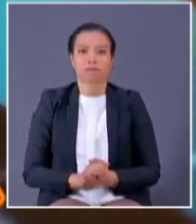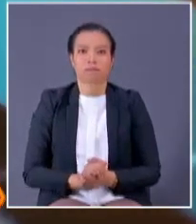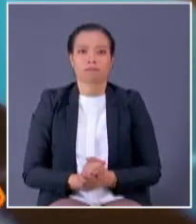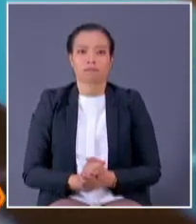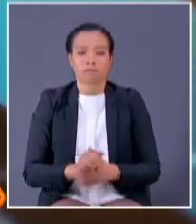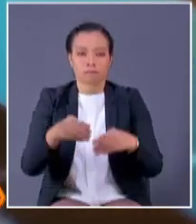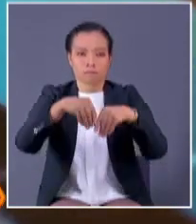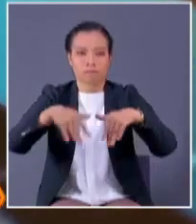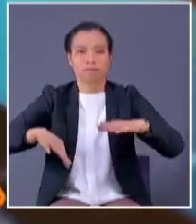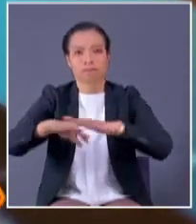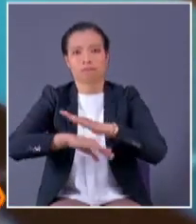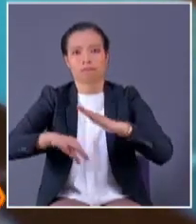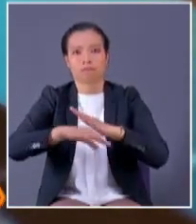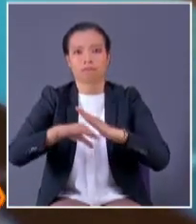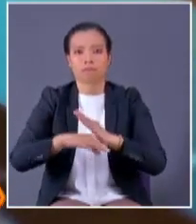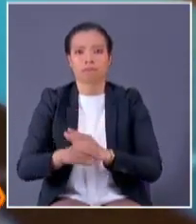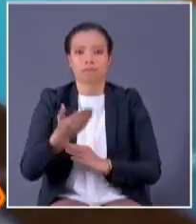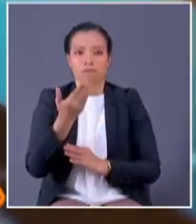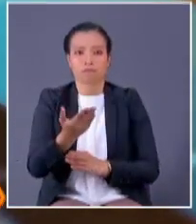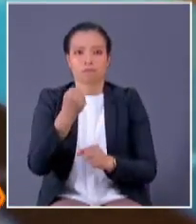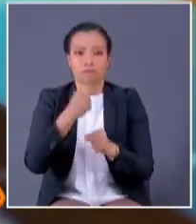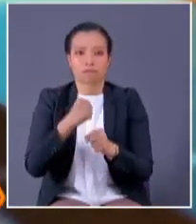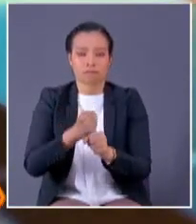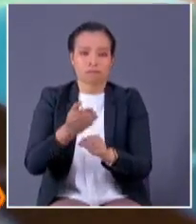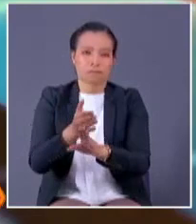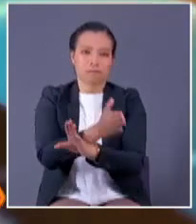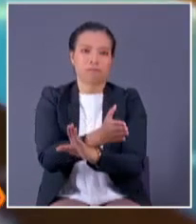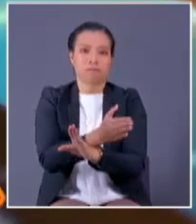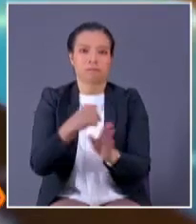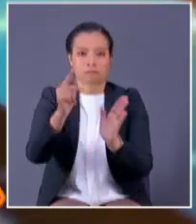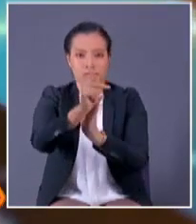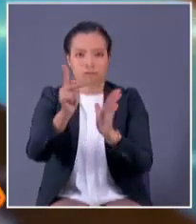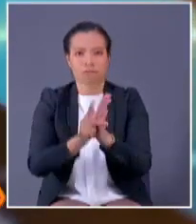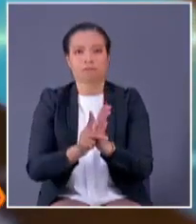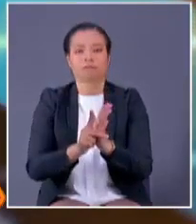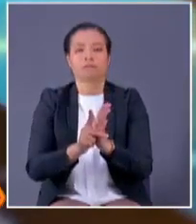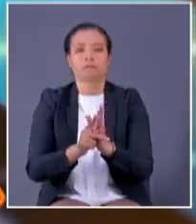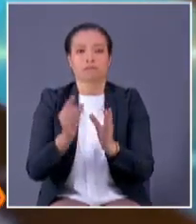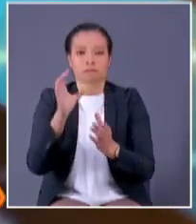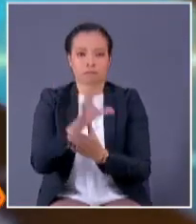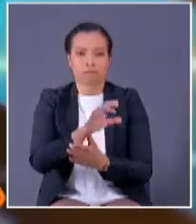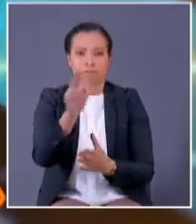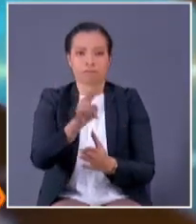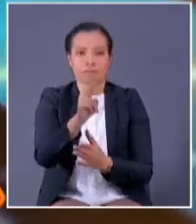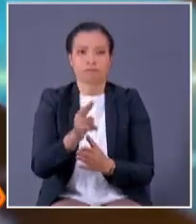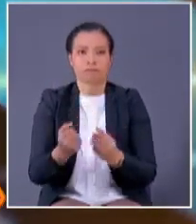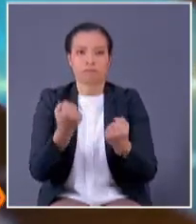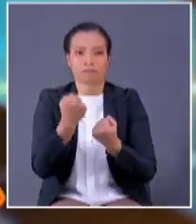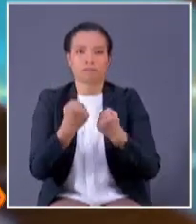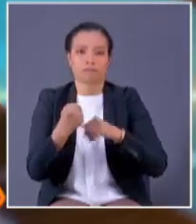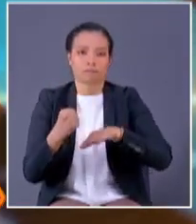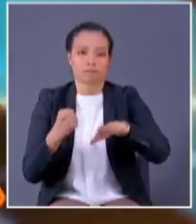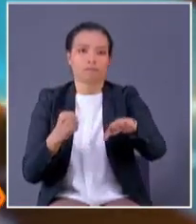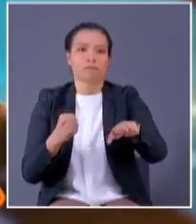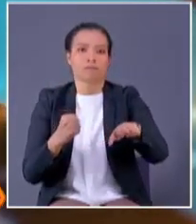ครงสร้างพื้นฐานของต่างประเทศเนี่ยเขาทำก่อนที่จะเอากฎหมายมาบังคับใช ้ ก็คือรถจะไม่เข้า